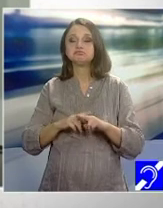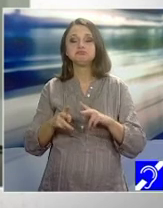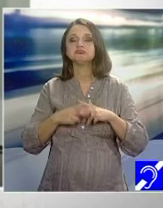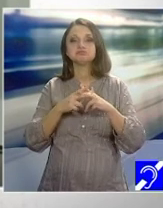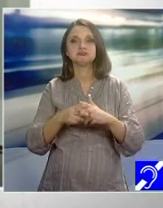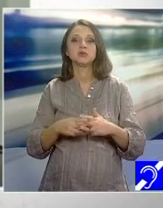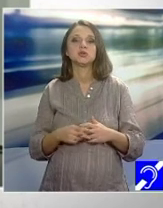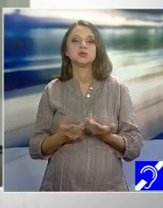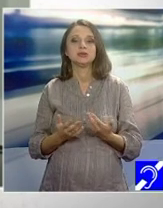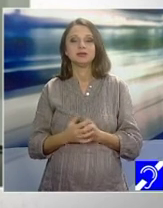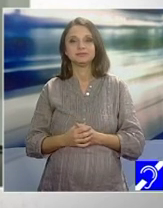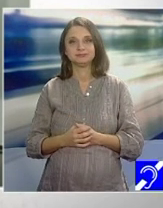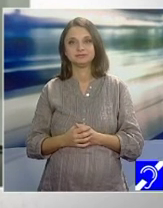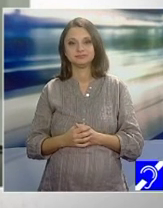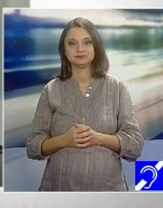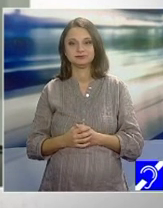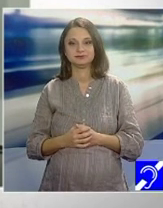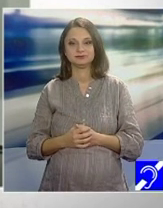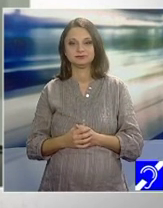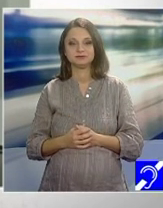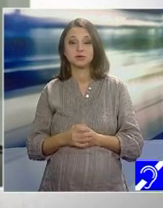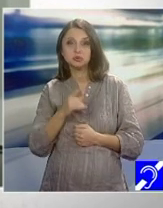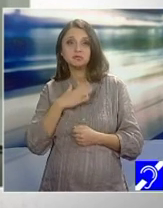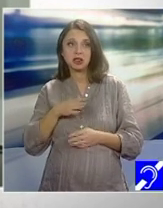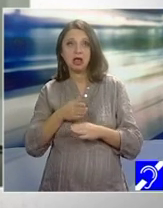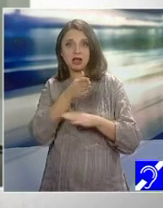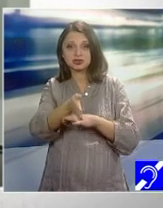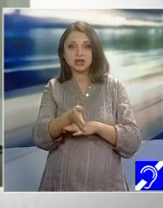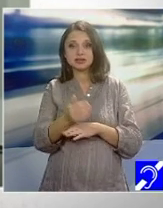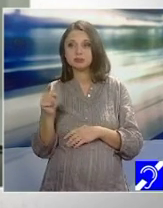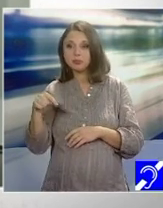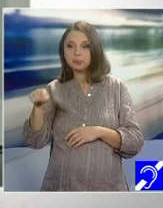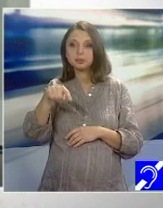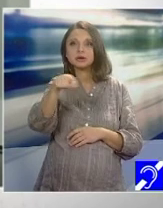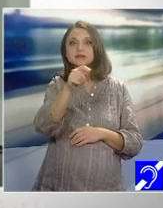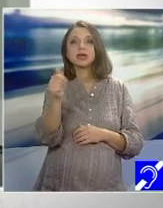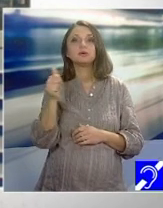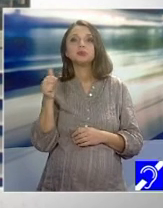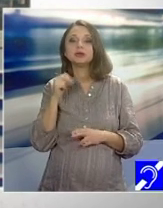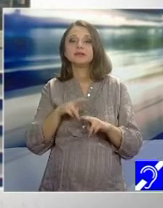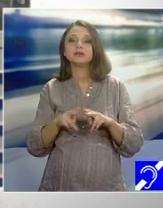de material, pentru a avea acces pe traseele turistice?